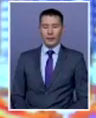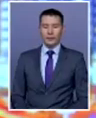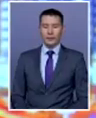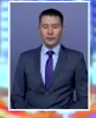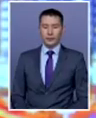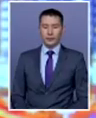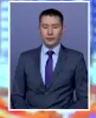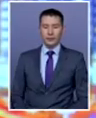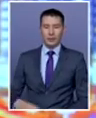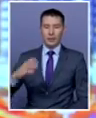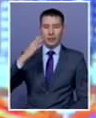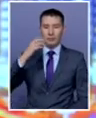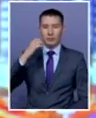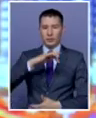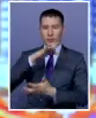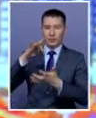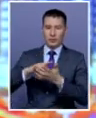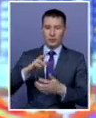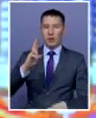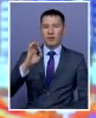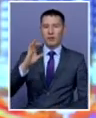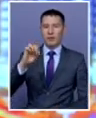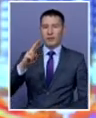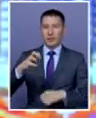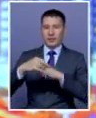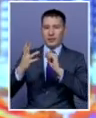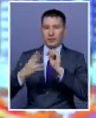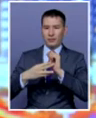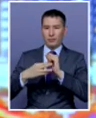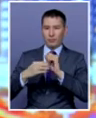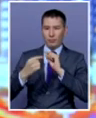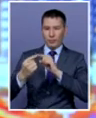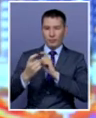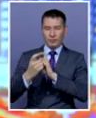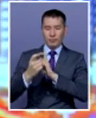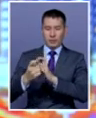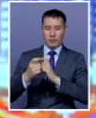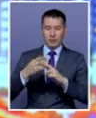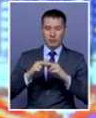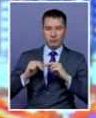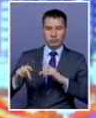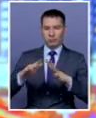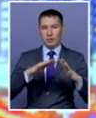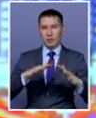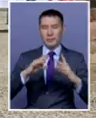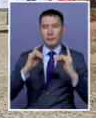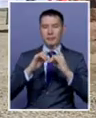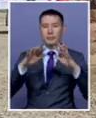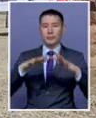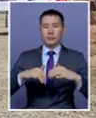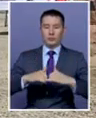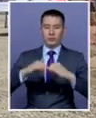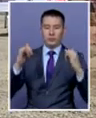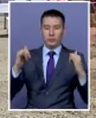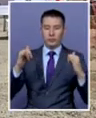Өзге ақпарат. Алматыда COVID-19-ға қарсы іс-қимыл шаралар аясында төсек санын арттырып, қуаттылықты күшейту жалғасып жатыр.